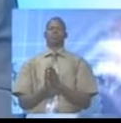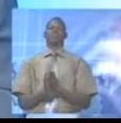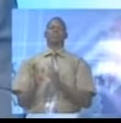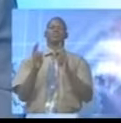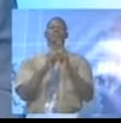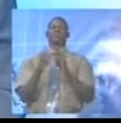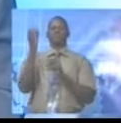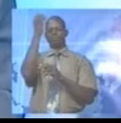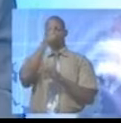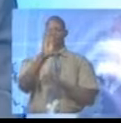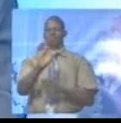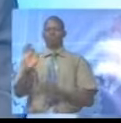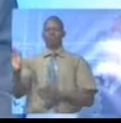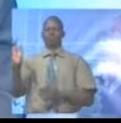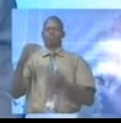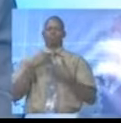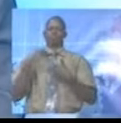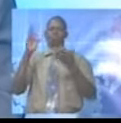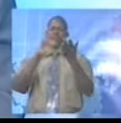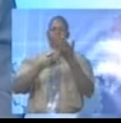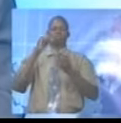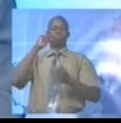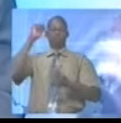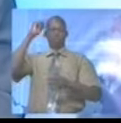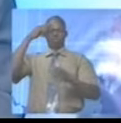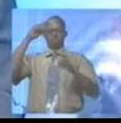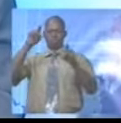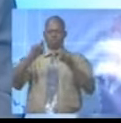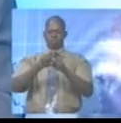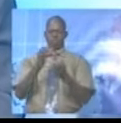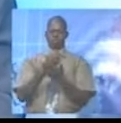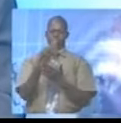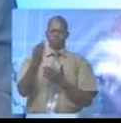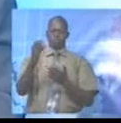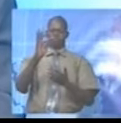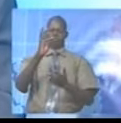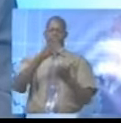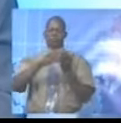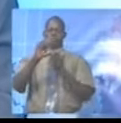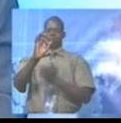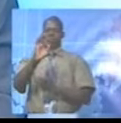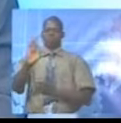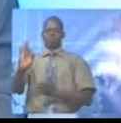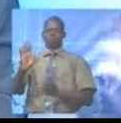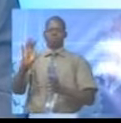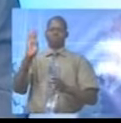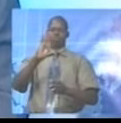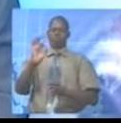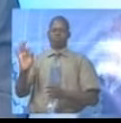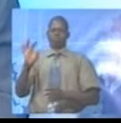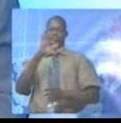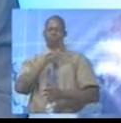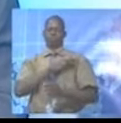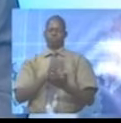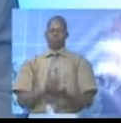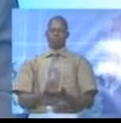L'Union européenne et le Burkina ont signé hier un accord de financement d'environ 6 milliards de francs CFA. Le Burkina bénéficie ainsi du